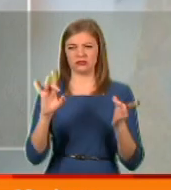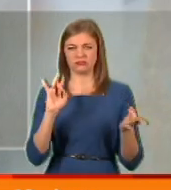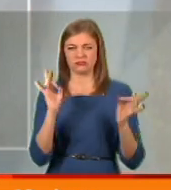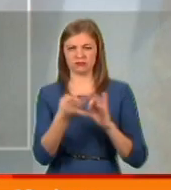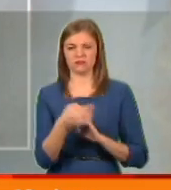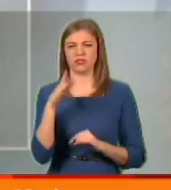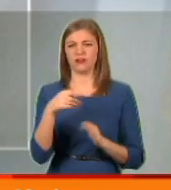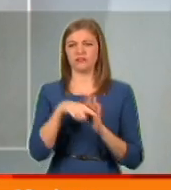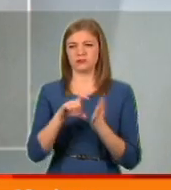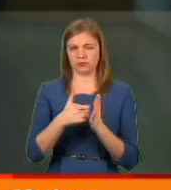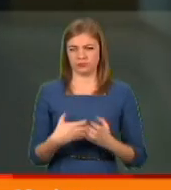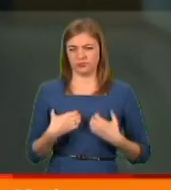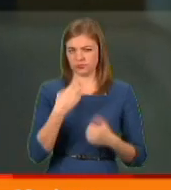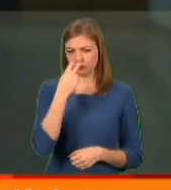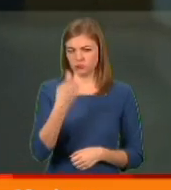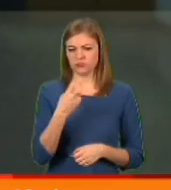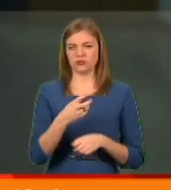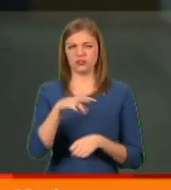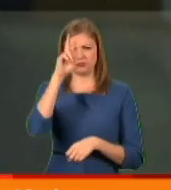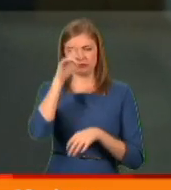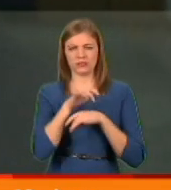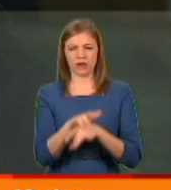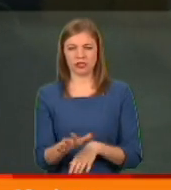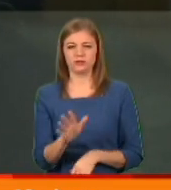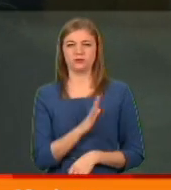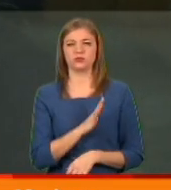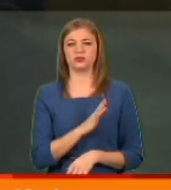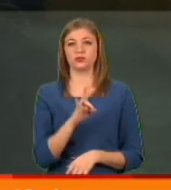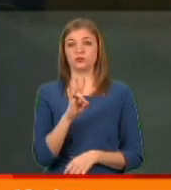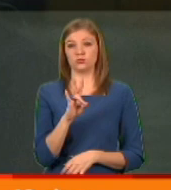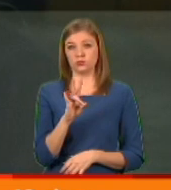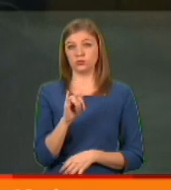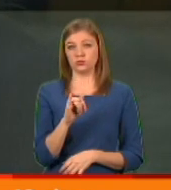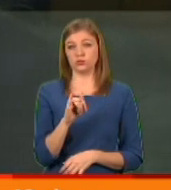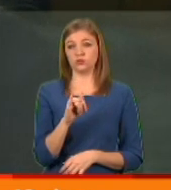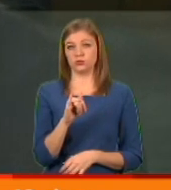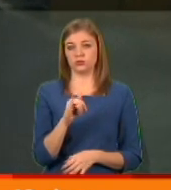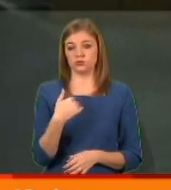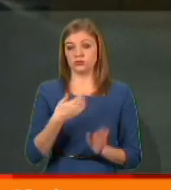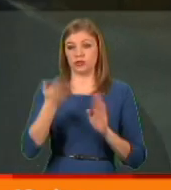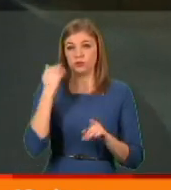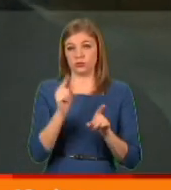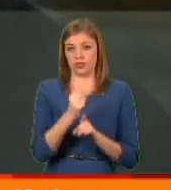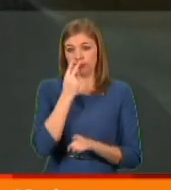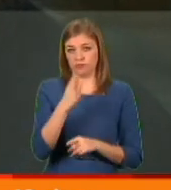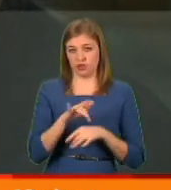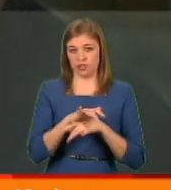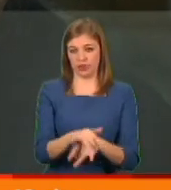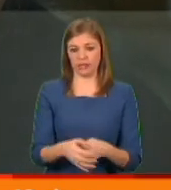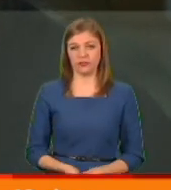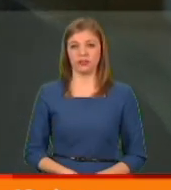в приміщеннях – нестерпний сморід. Таргани були, ну, на жаль, куди ми очима не повели, ми бачили